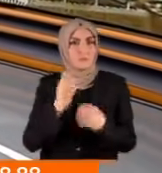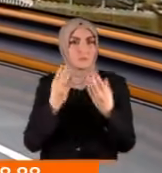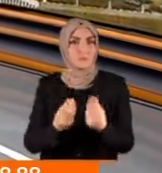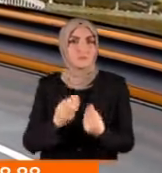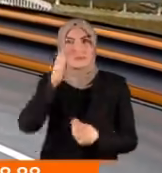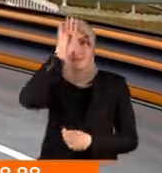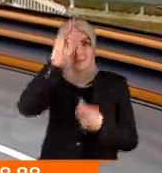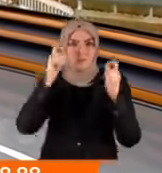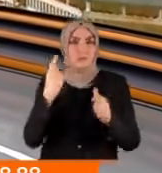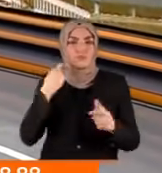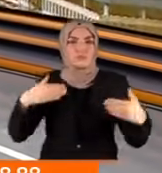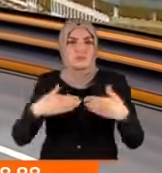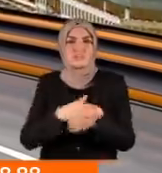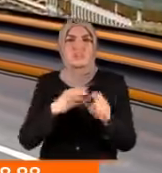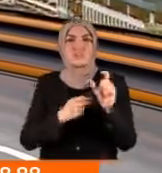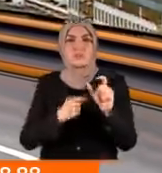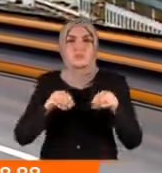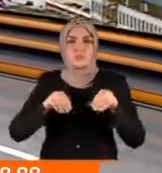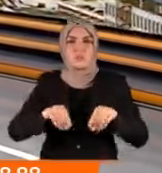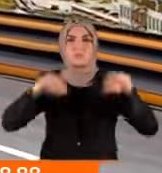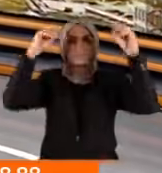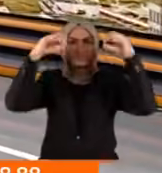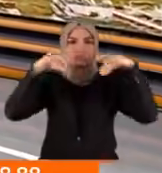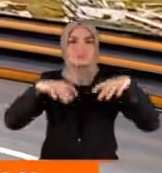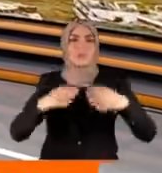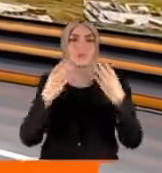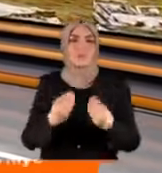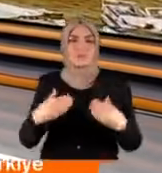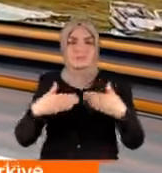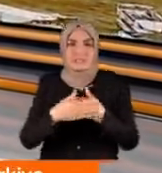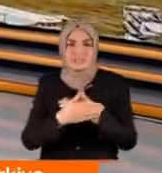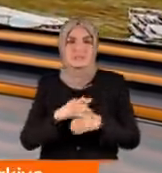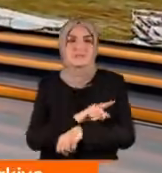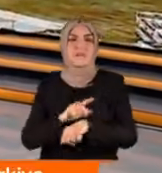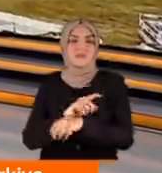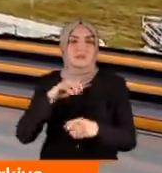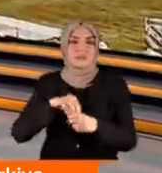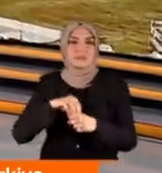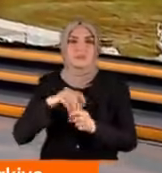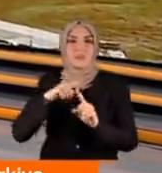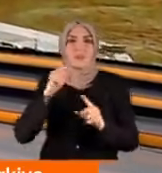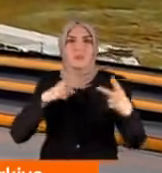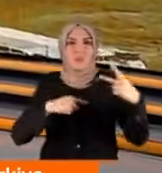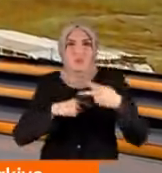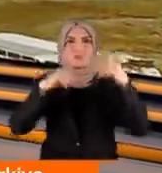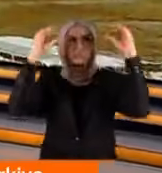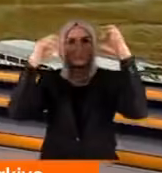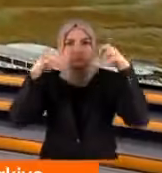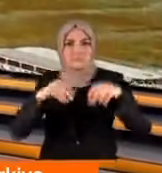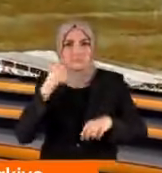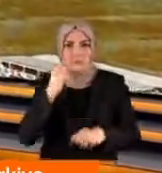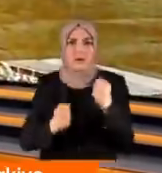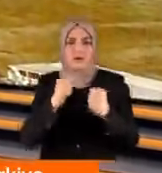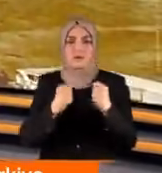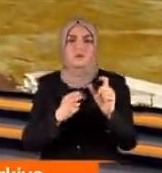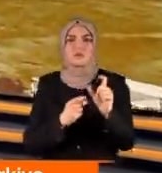Gece saatlerinde etkili olan Yağmur birlikte Yere inen kuzen etrafı çamurla kapladı arabaları çamurla kaplanmış halde gören